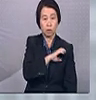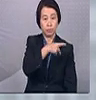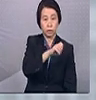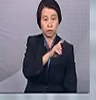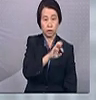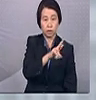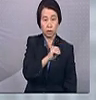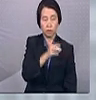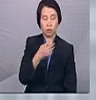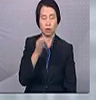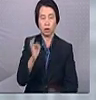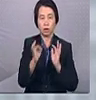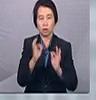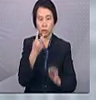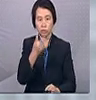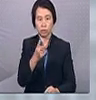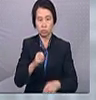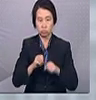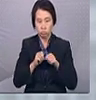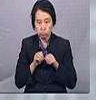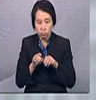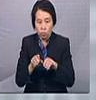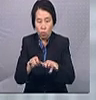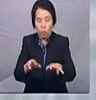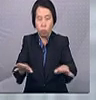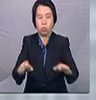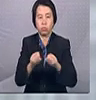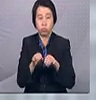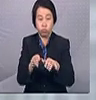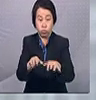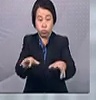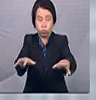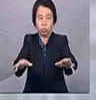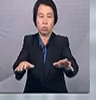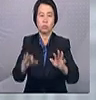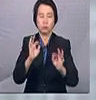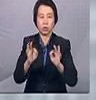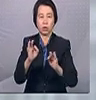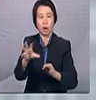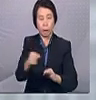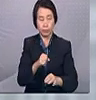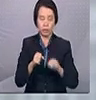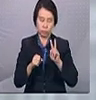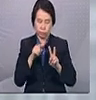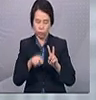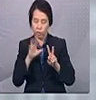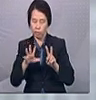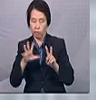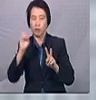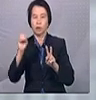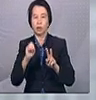kita lihat jangkitan ataupun R infectivity, kalau kita ambil 2.5%